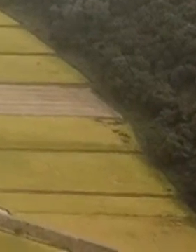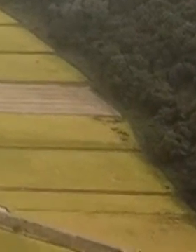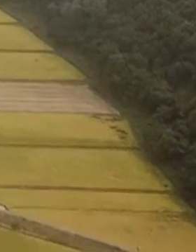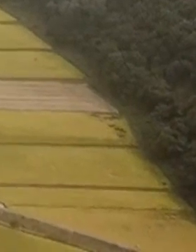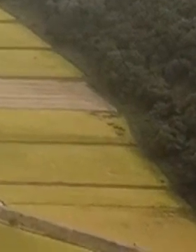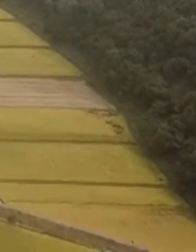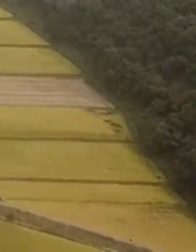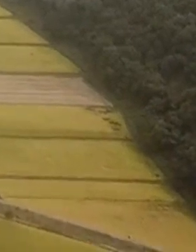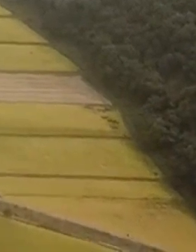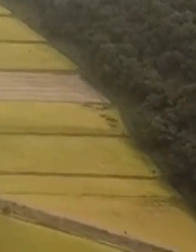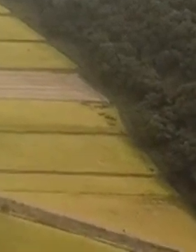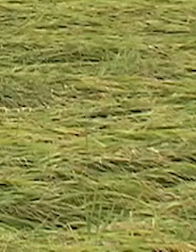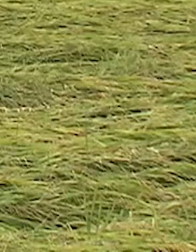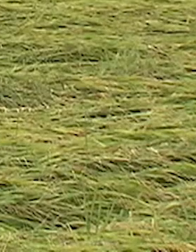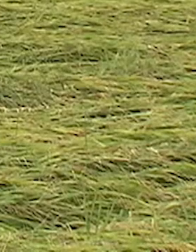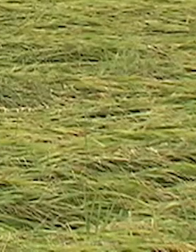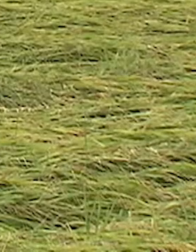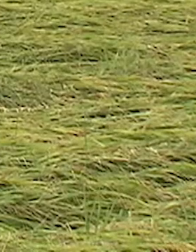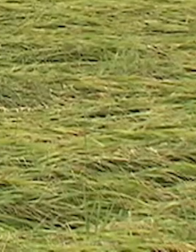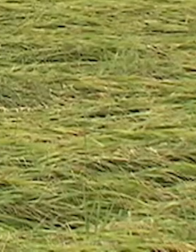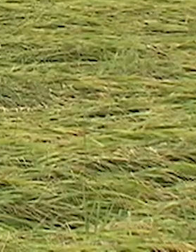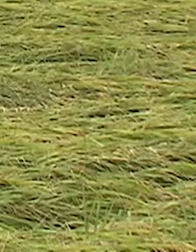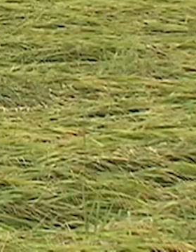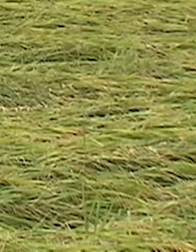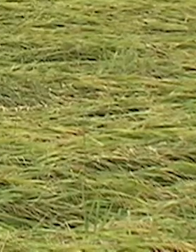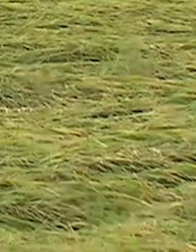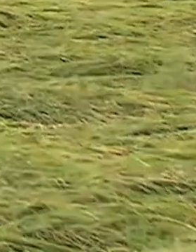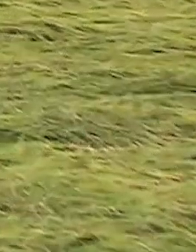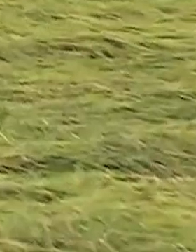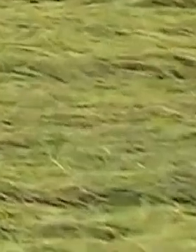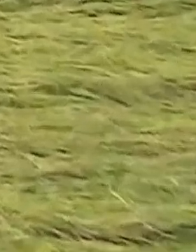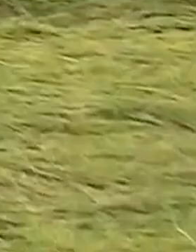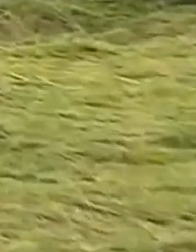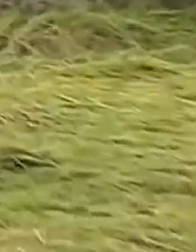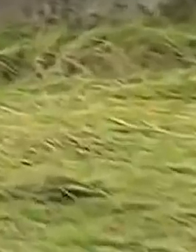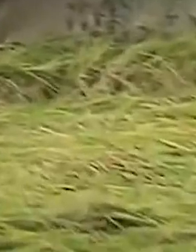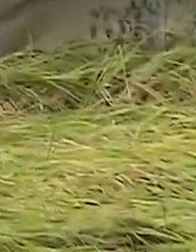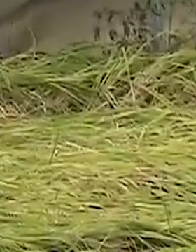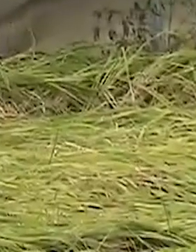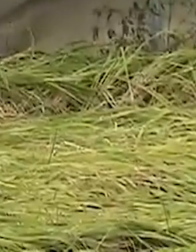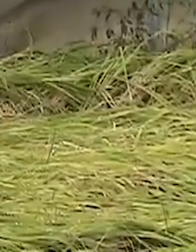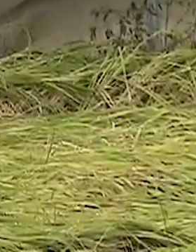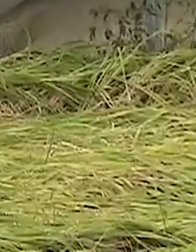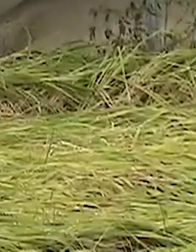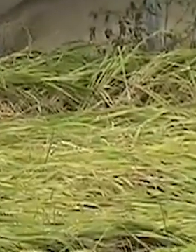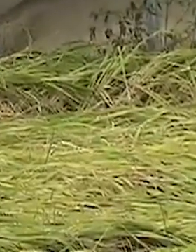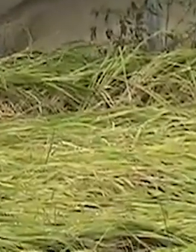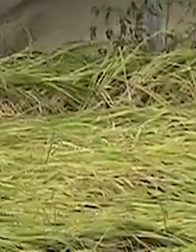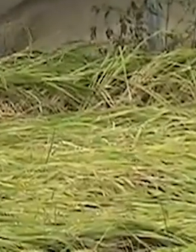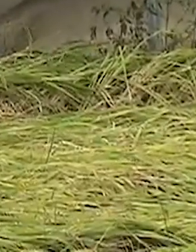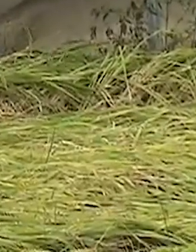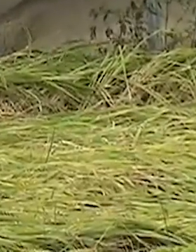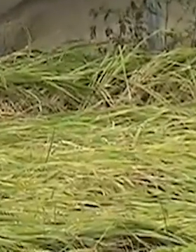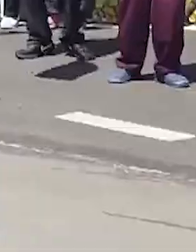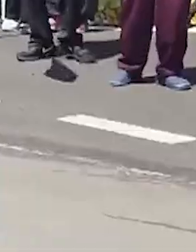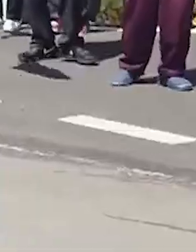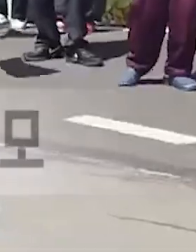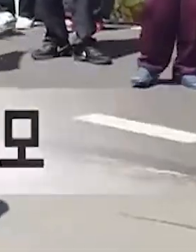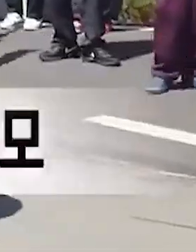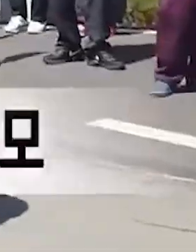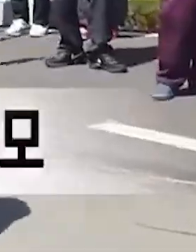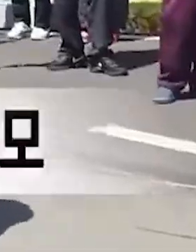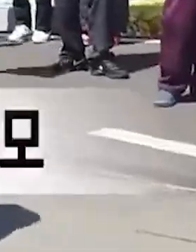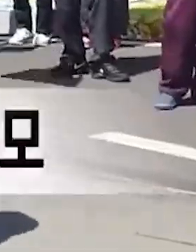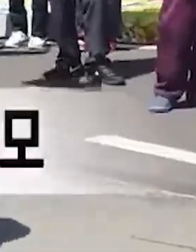삼가 쌍백면의 주민들은 조상 대대로 물려받은 삶의 터전을 이룰 수 없다며 반대 운동을 이어오고 있습니다.